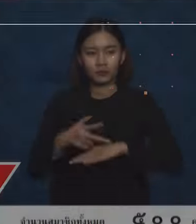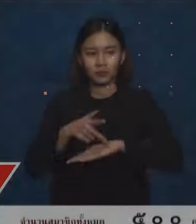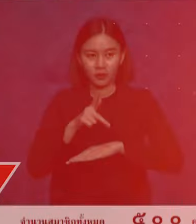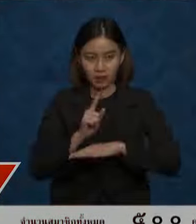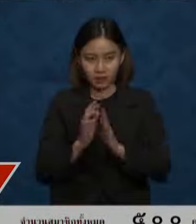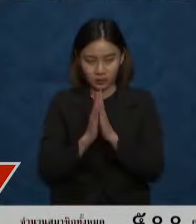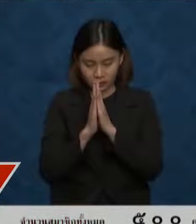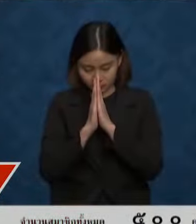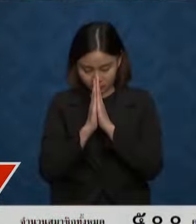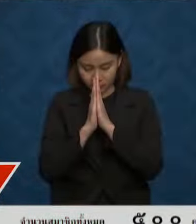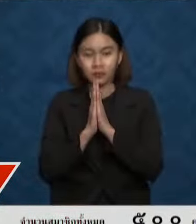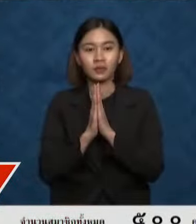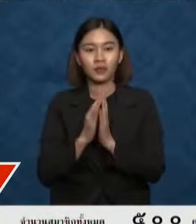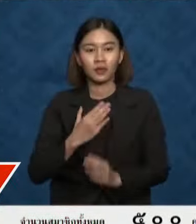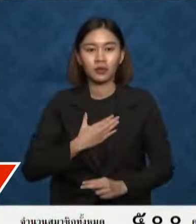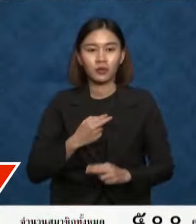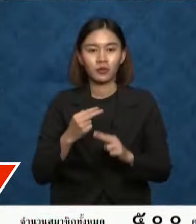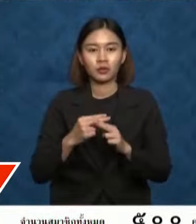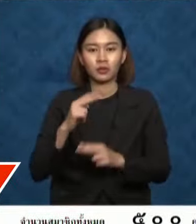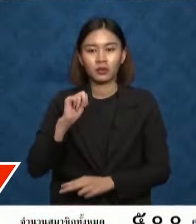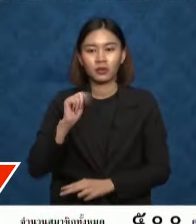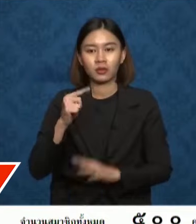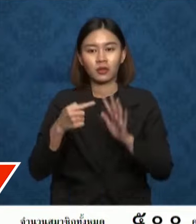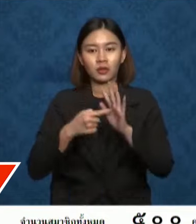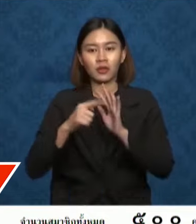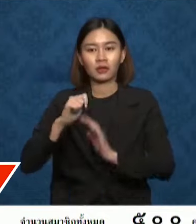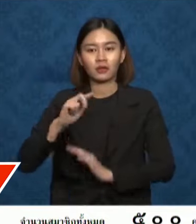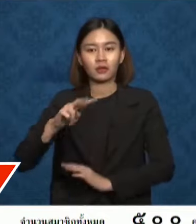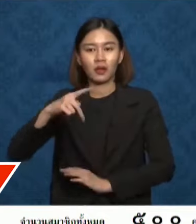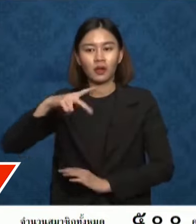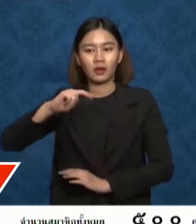ยนพประทานสภาพูแทนรัศดอนทเค้ารบผมนัทพงริกสราศ